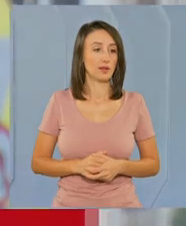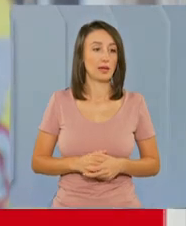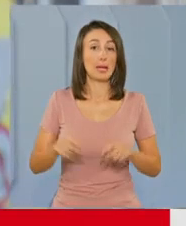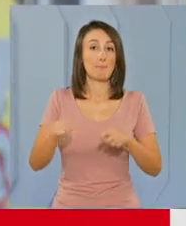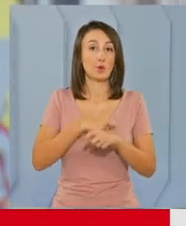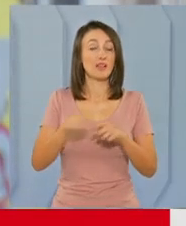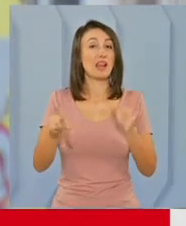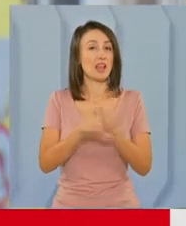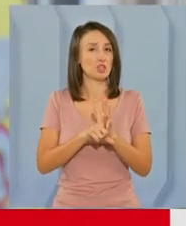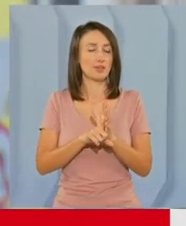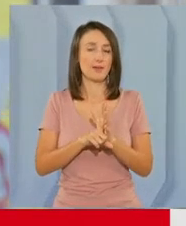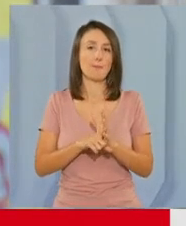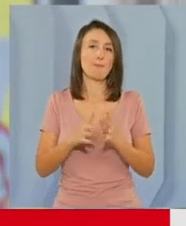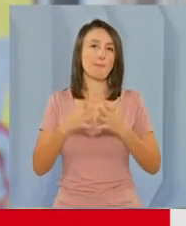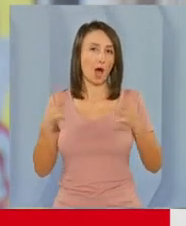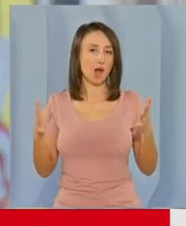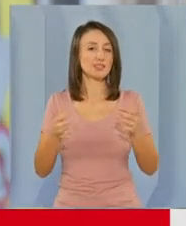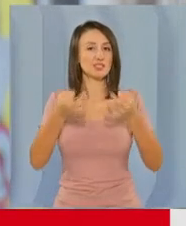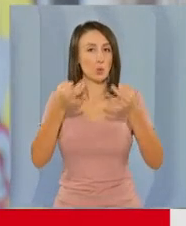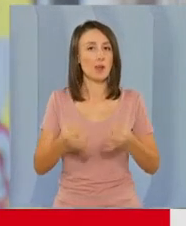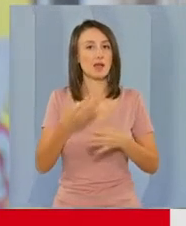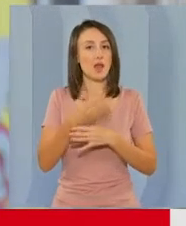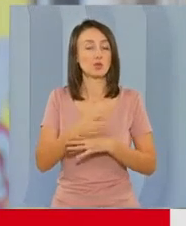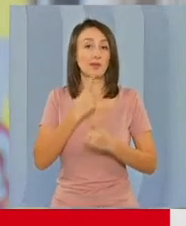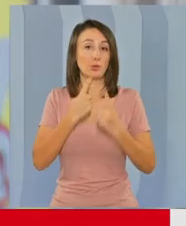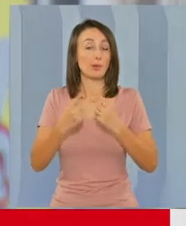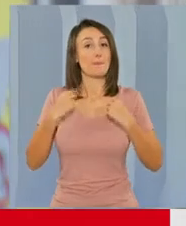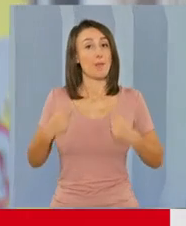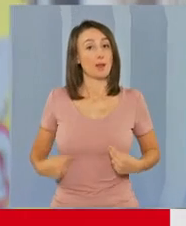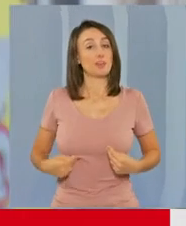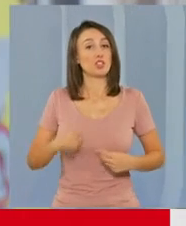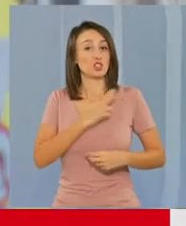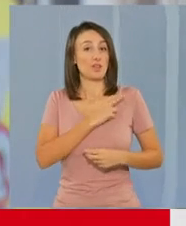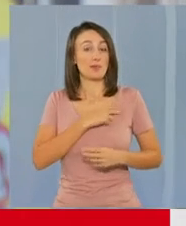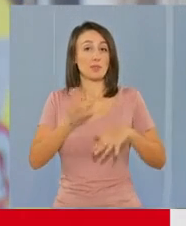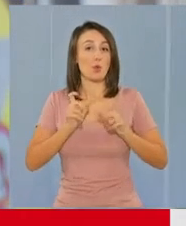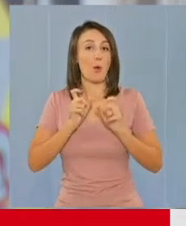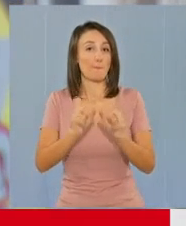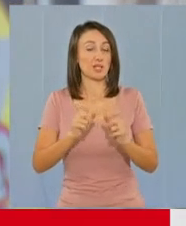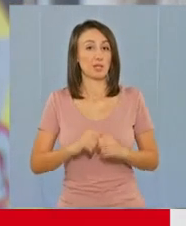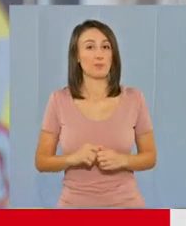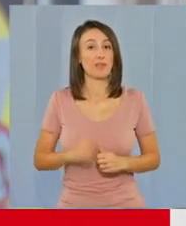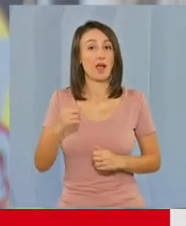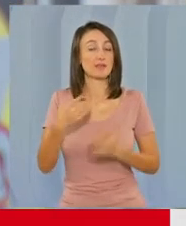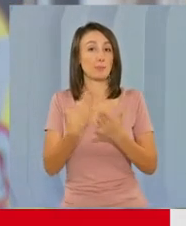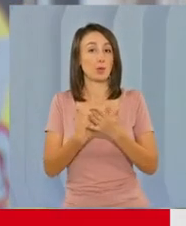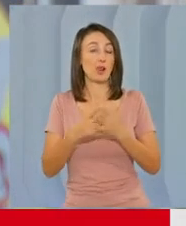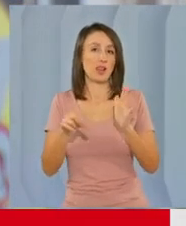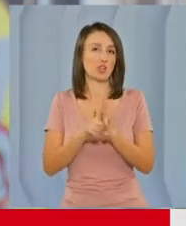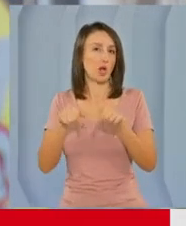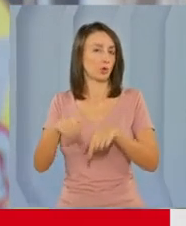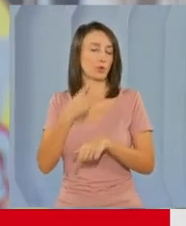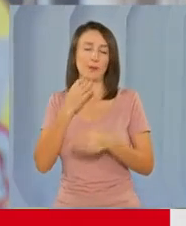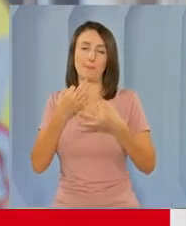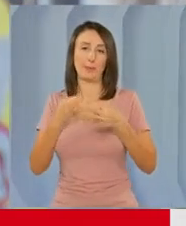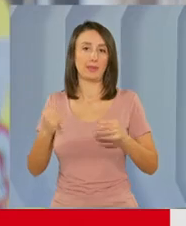Modificare legislativă crucială pentru siguranța națională, discutată în Parlament de șefii din Ministerul Apărării cu senatorii. Asta pentru că legea actuală nu le